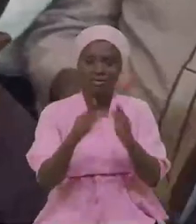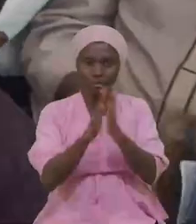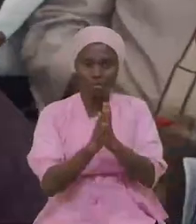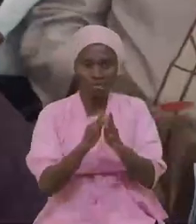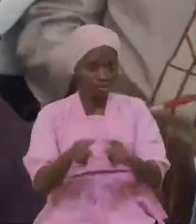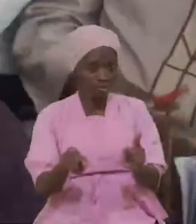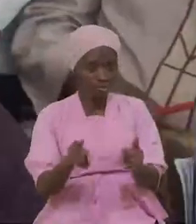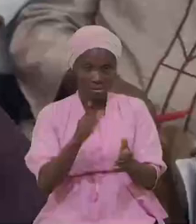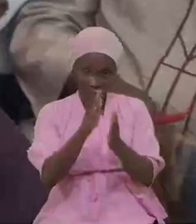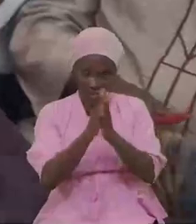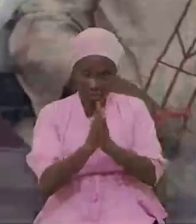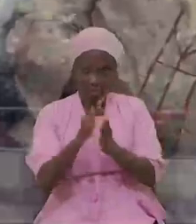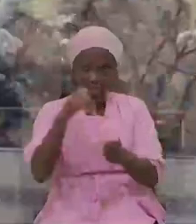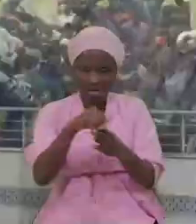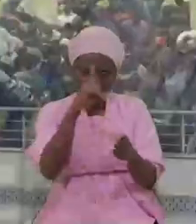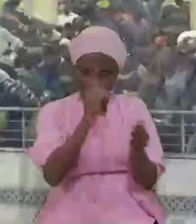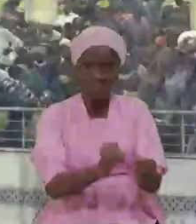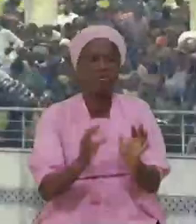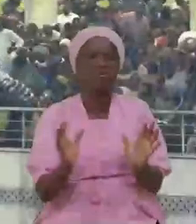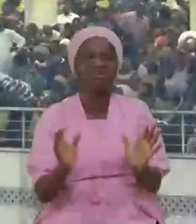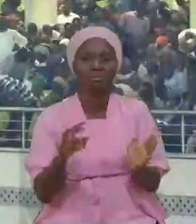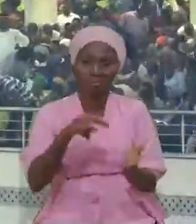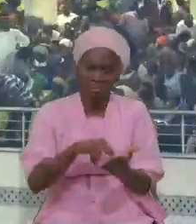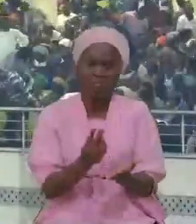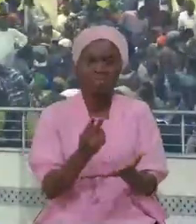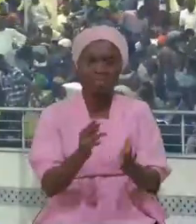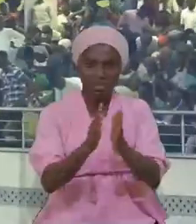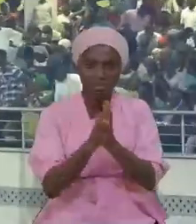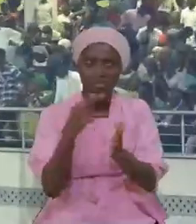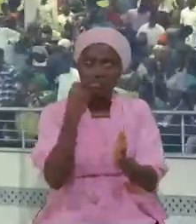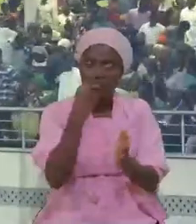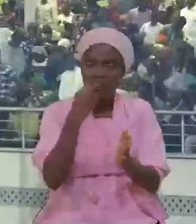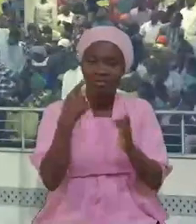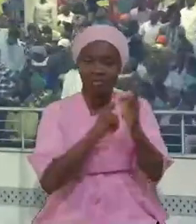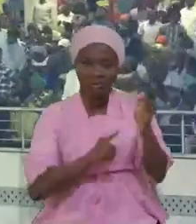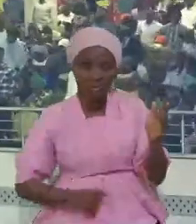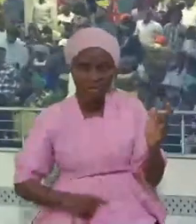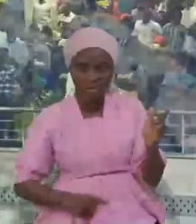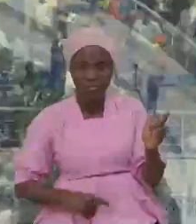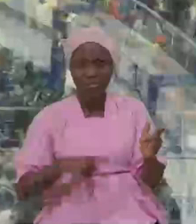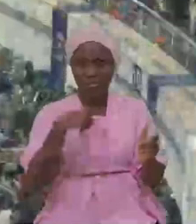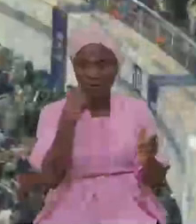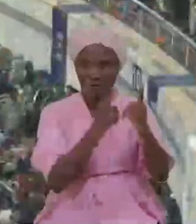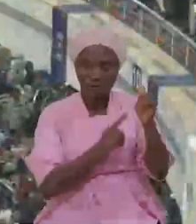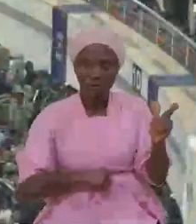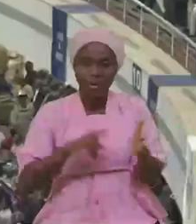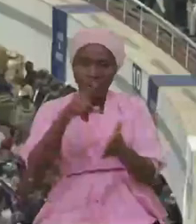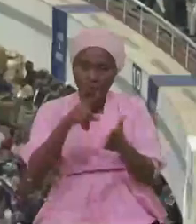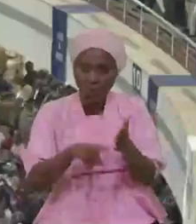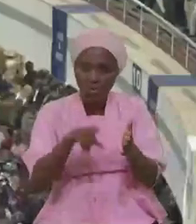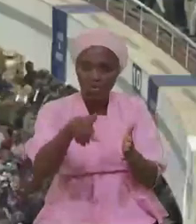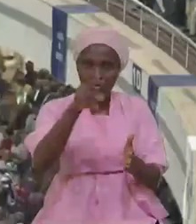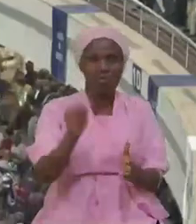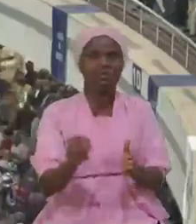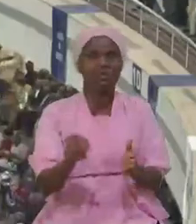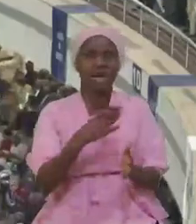foi. Tenez-vous debout maintenant et parlez au Seigneur ce qu'a le besoin. Parlez au Seigneur avec la foi et après la prière, que la